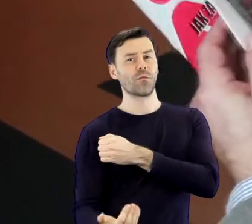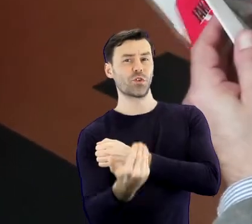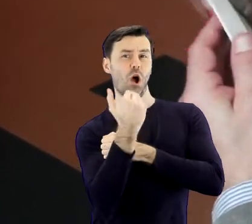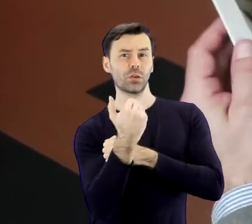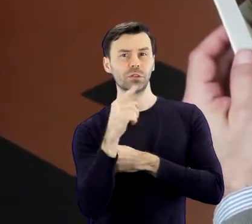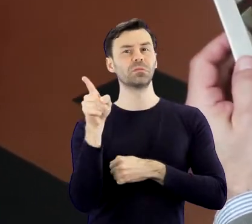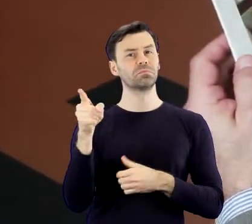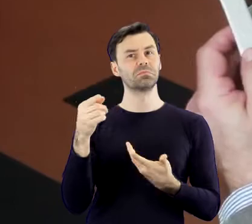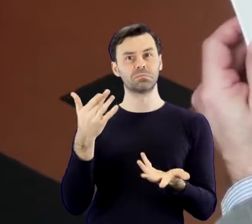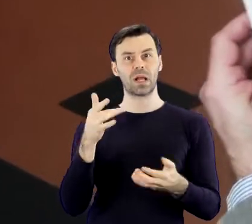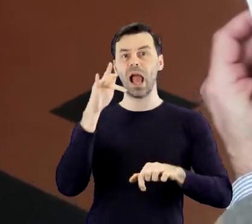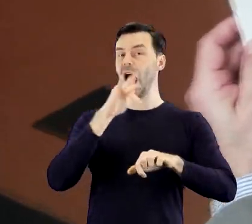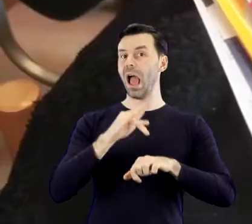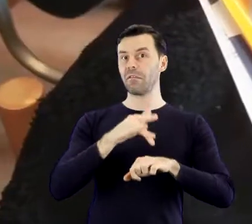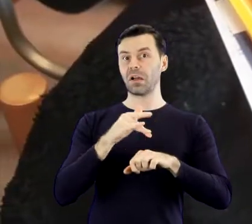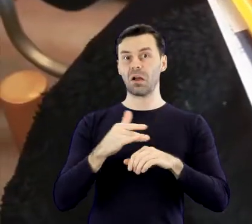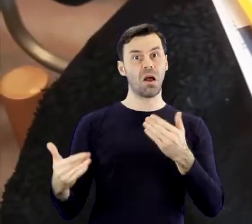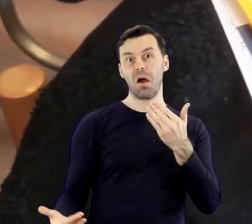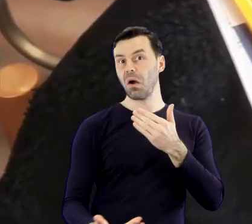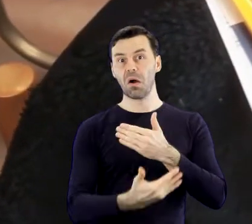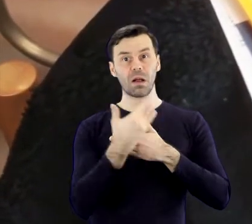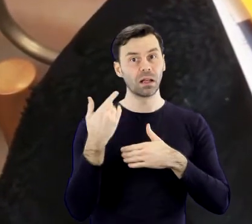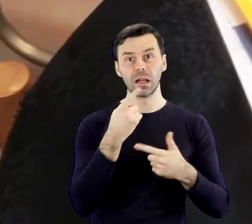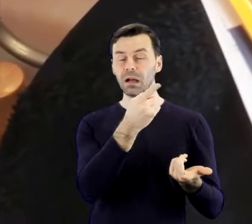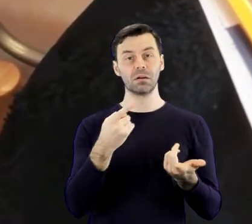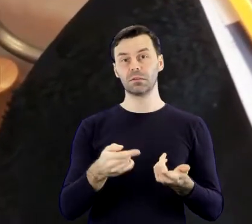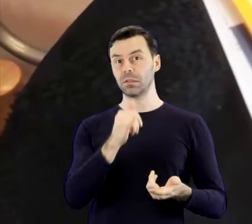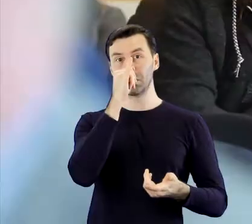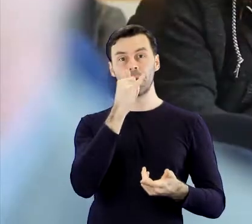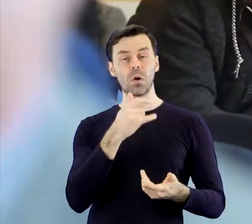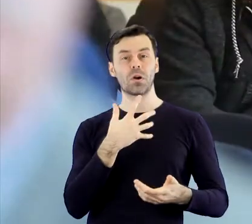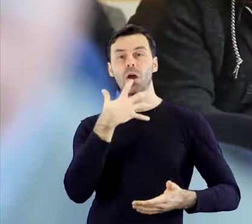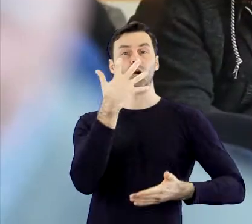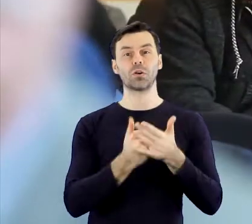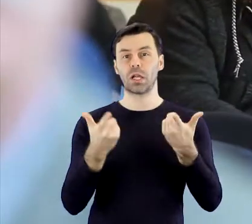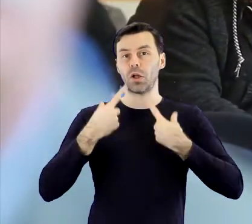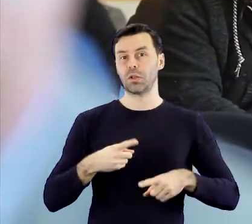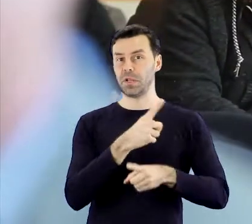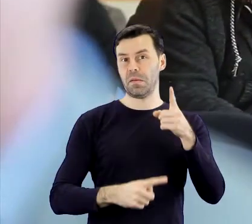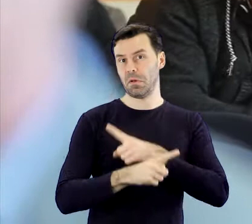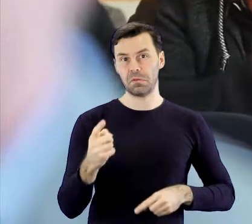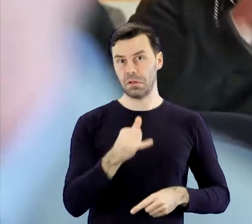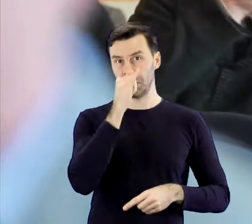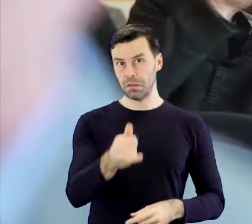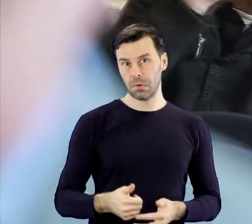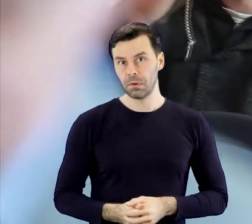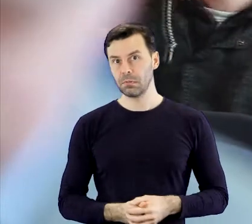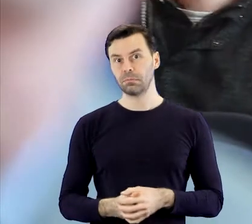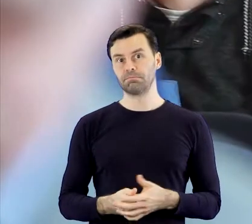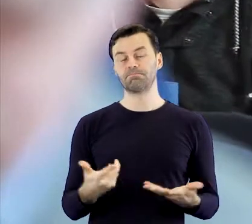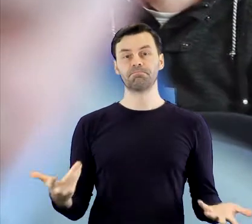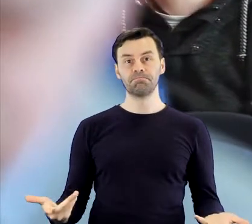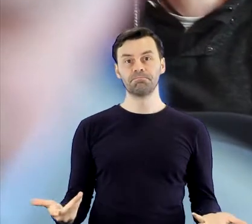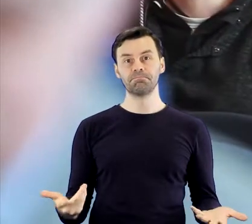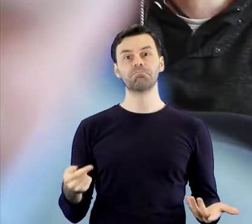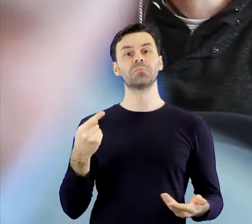została przeprowadzona, że nadal nie mogą z niej korzystać osoby z niepełnosprawnością. Zorientowaliśmy się, że to były pieniądze unijne